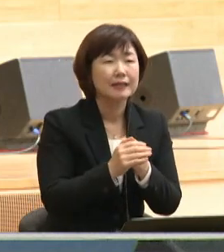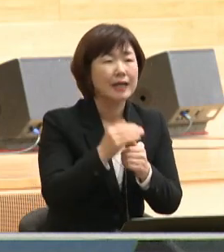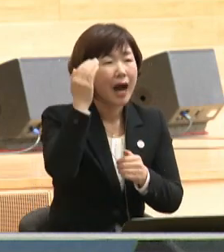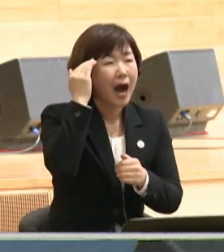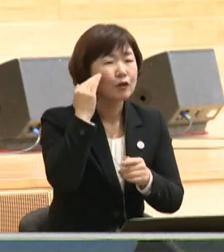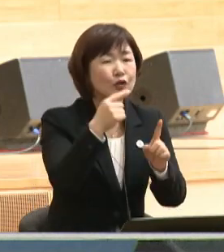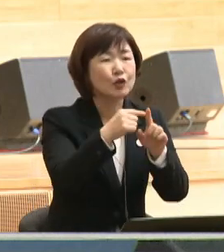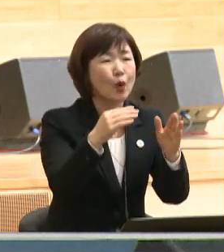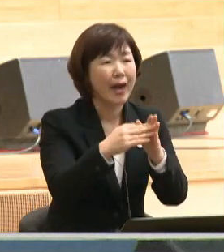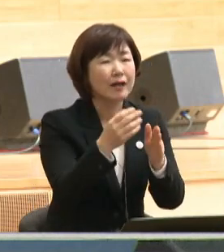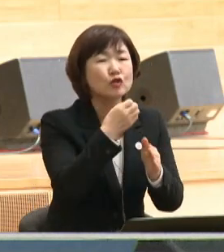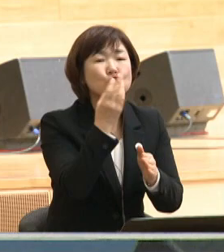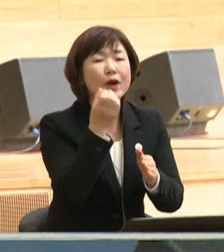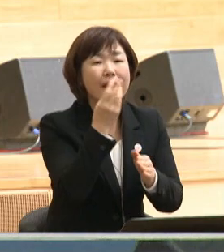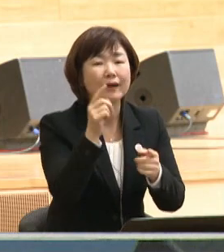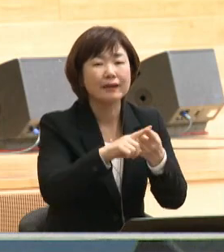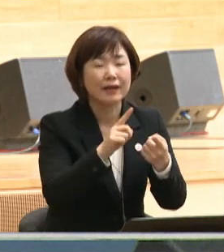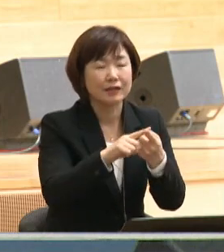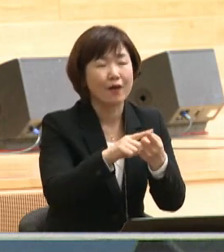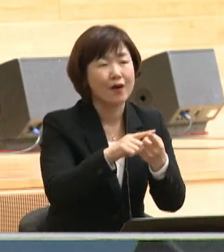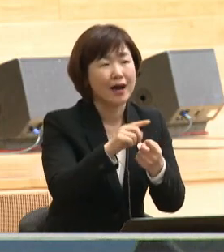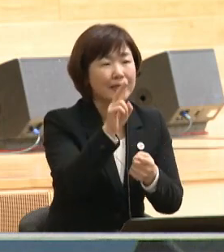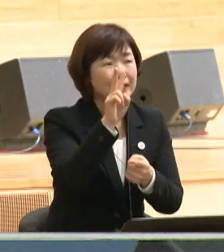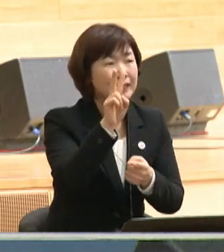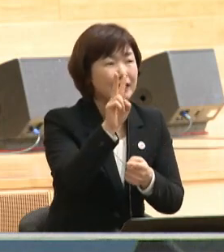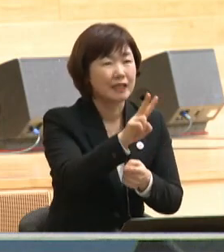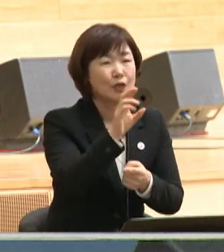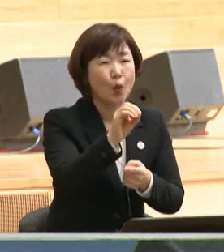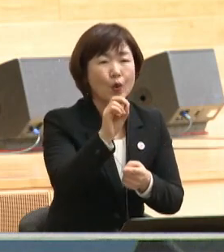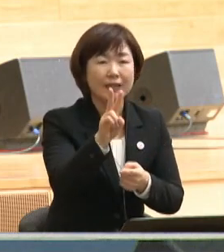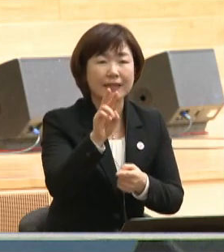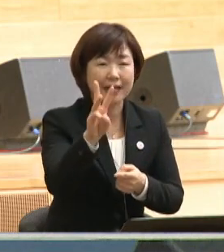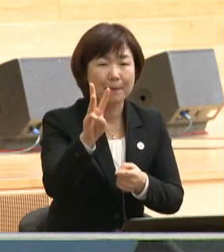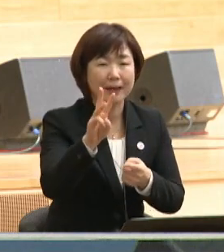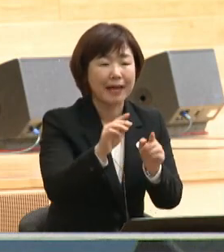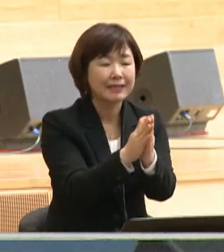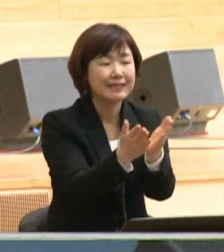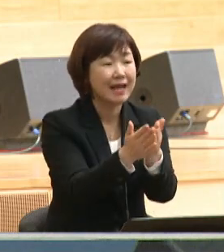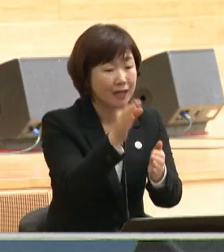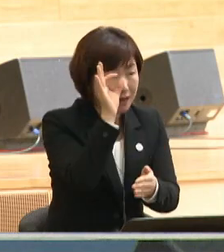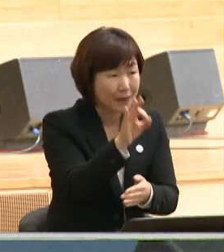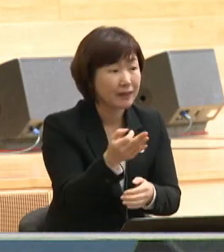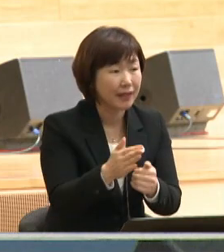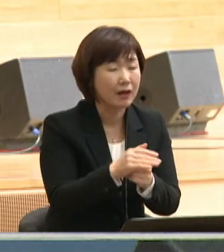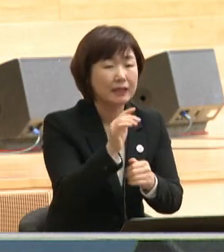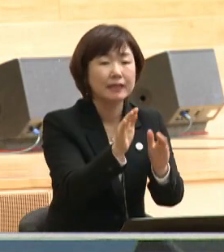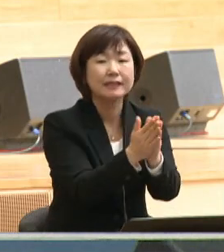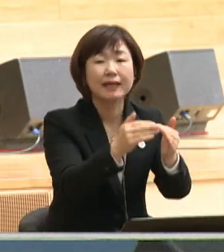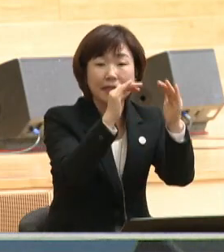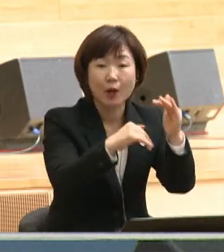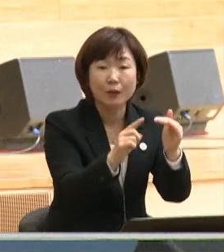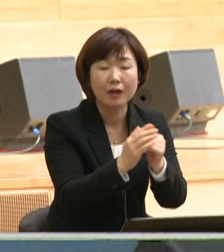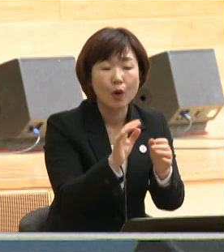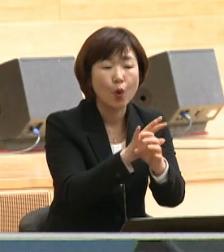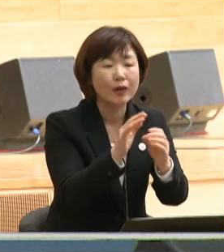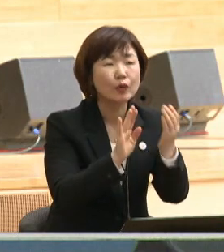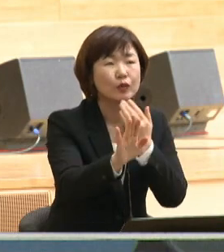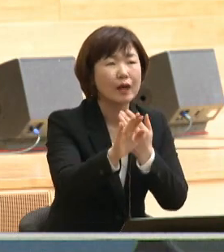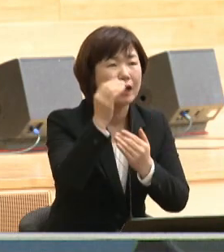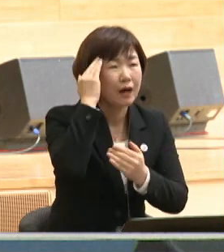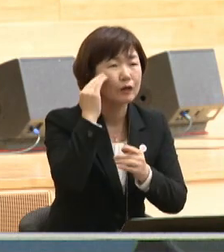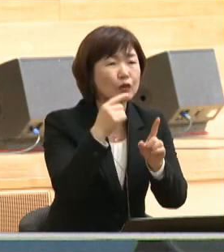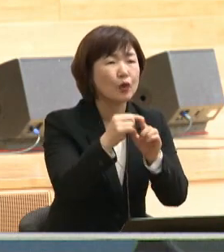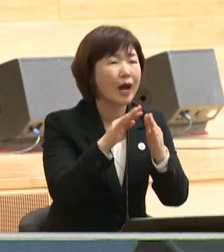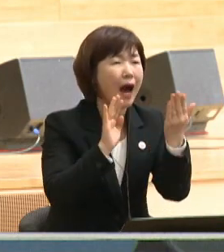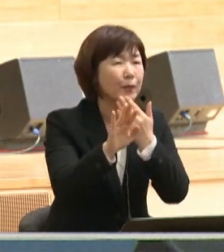트렌드 2023이라는 책을 제가 접하게 되었는데요 이 책은 코로나 이후에 한국 교회가 나아가야 할